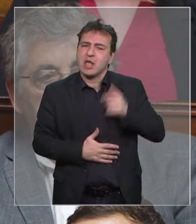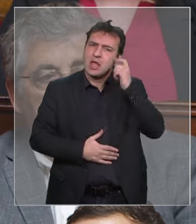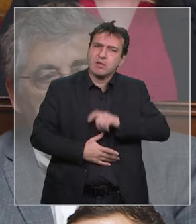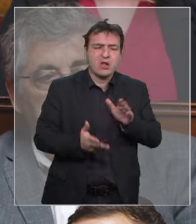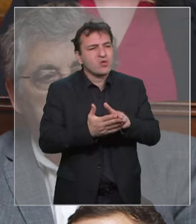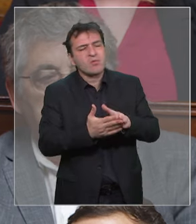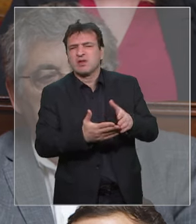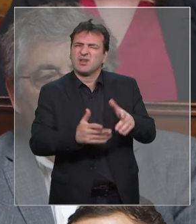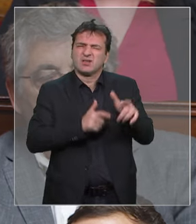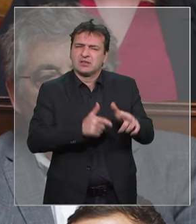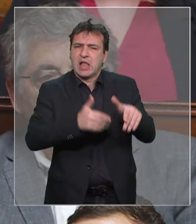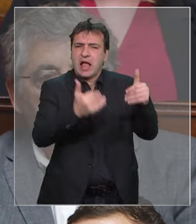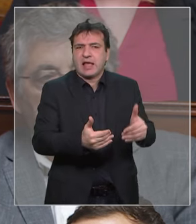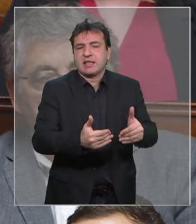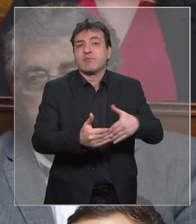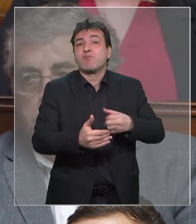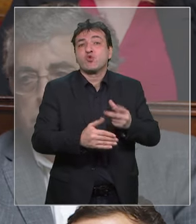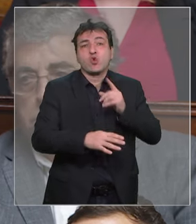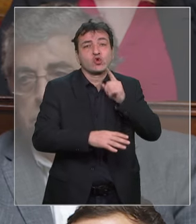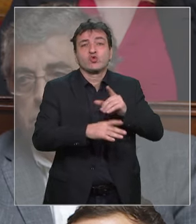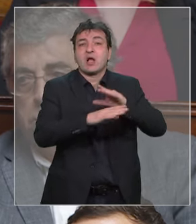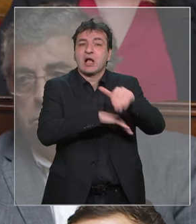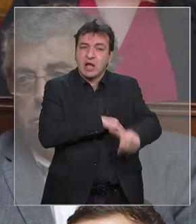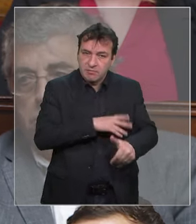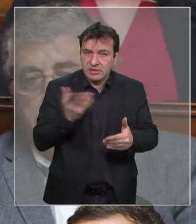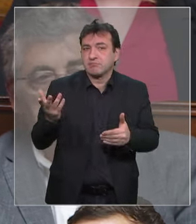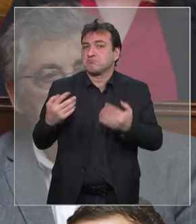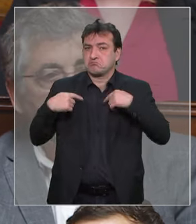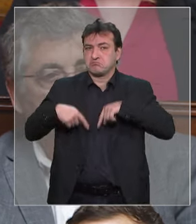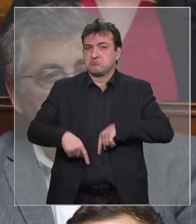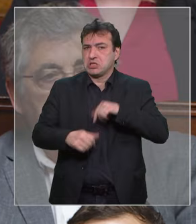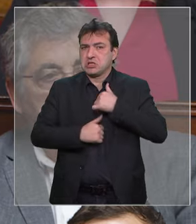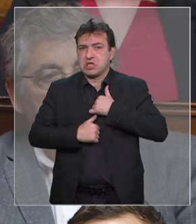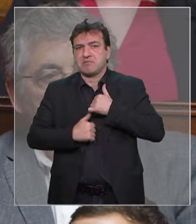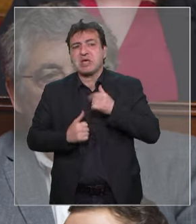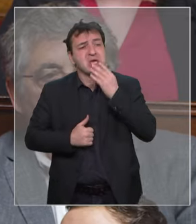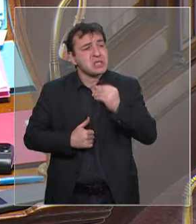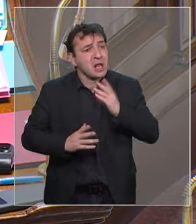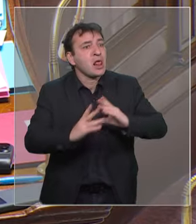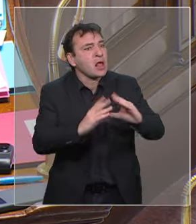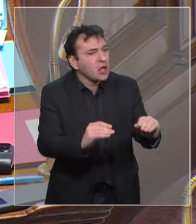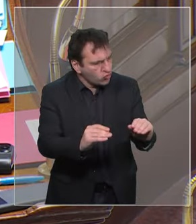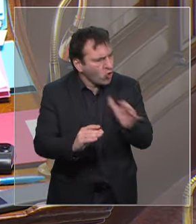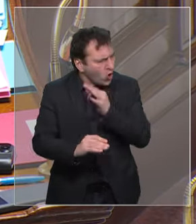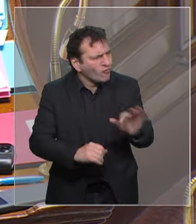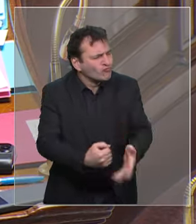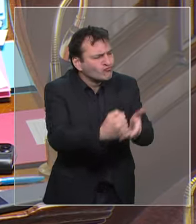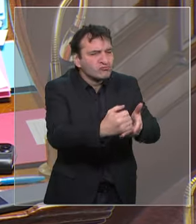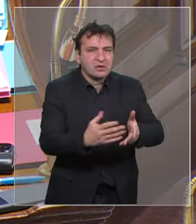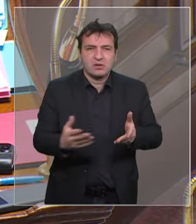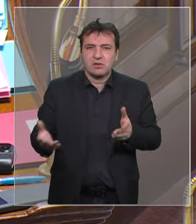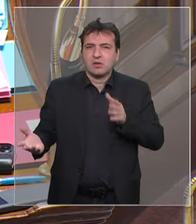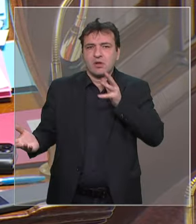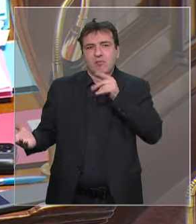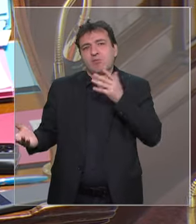cessez-le-feu, oui. Mais quelques jours après, Sébastien Lecornu s'est empressé d'aller rassurer Israël du soutien de la France. Vous ne pouvez pas